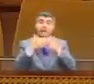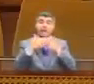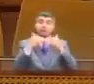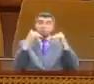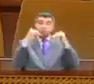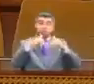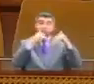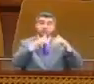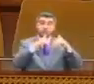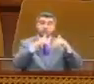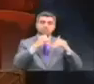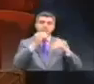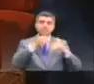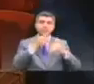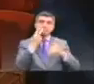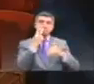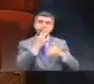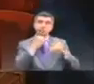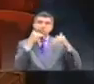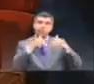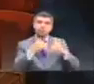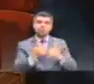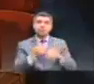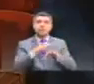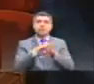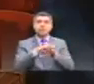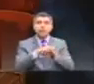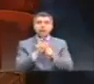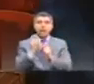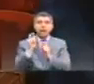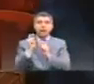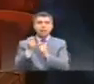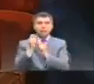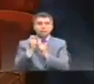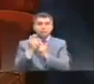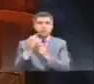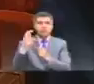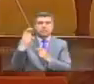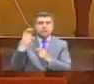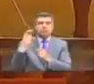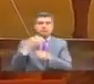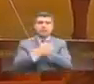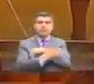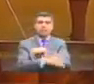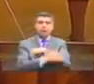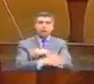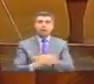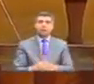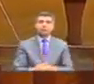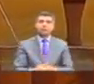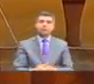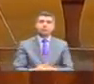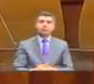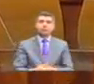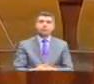كتساقط فكين مدينه سلا اسفي دار البيض سويره